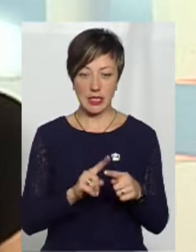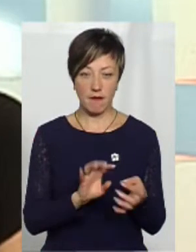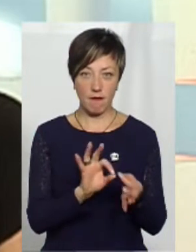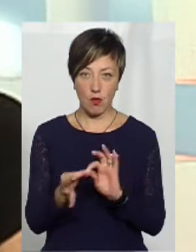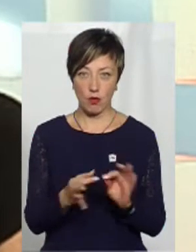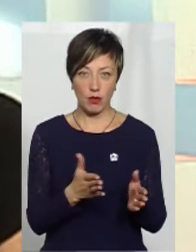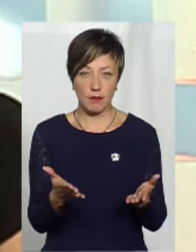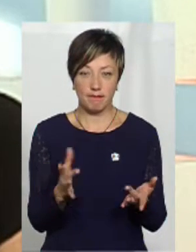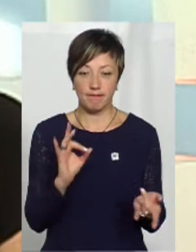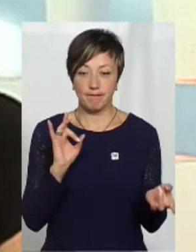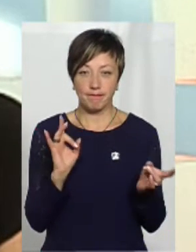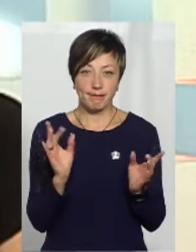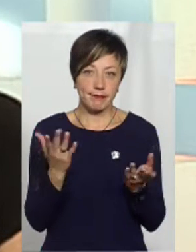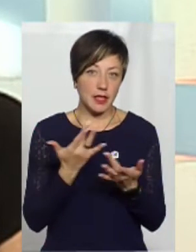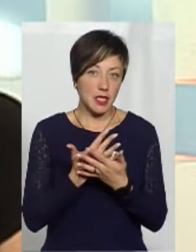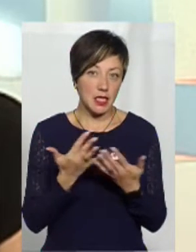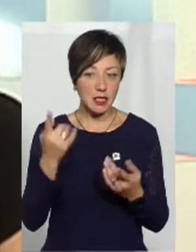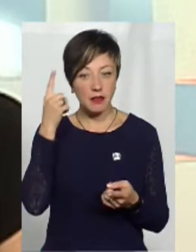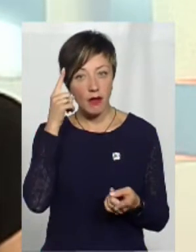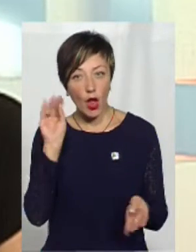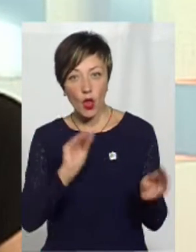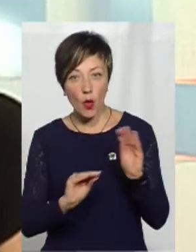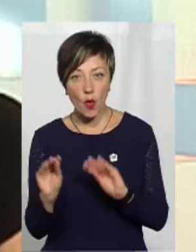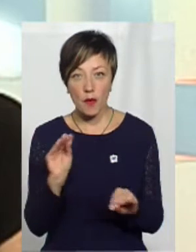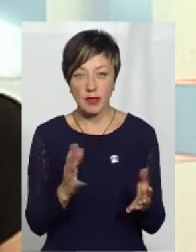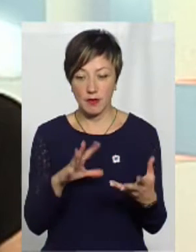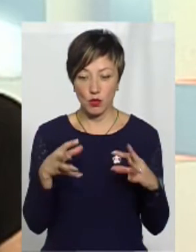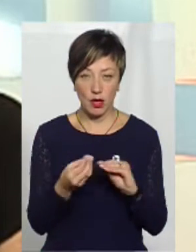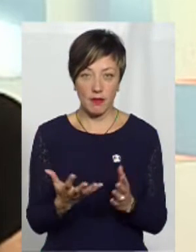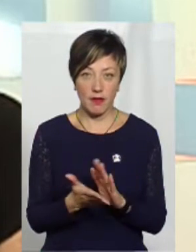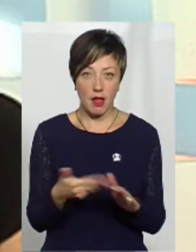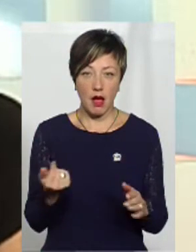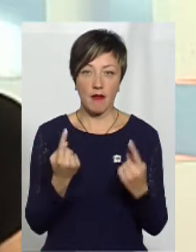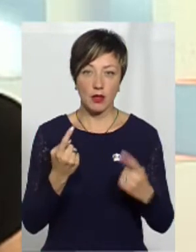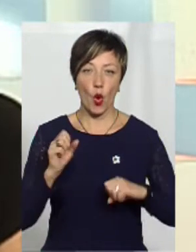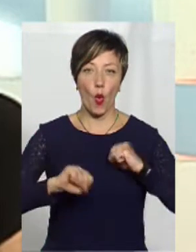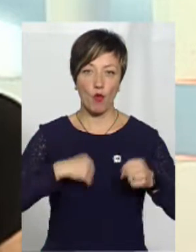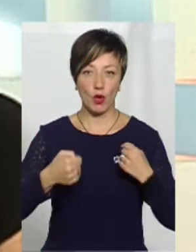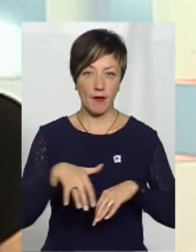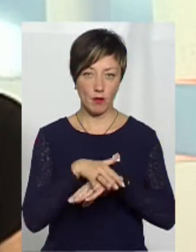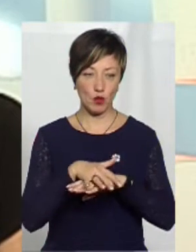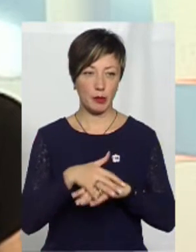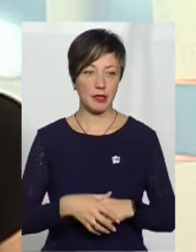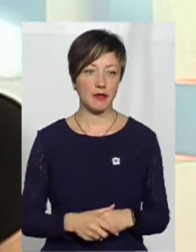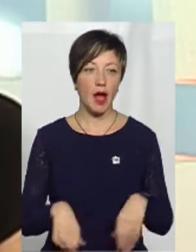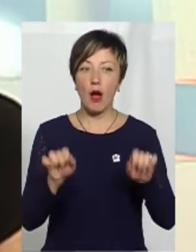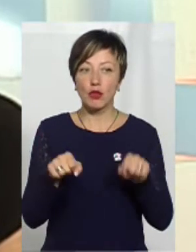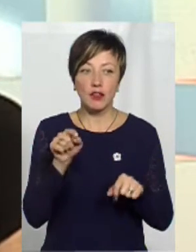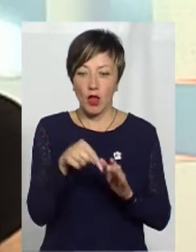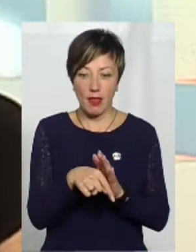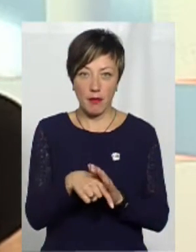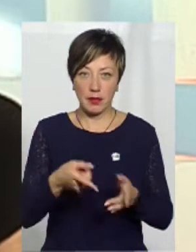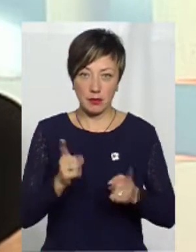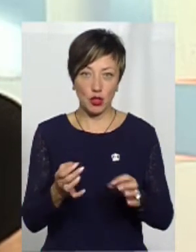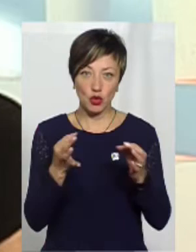формула, вона обростає величезну кількість різних домислів і в результаті викликає величезне обурення в суспільстві. А можливо, там